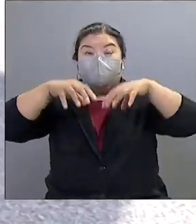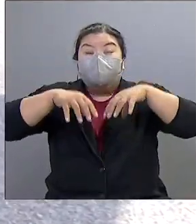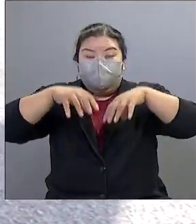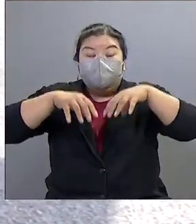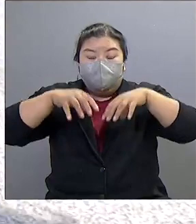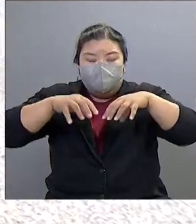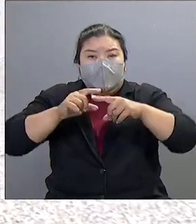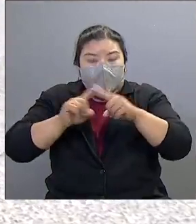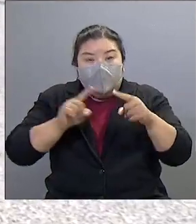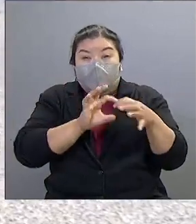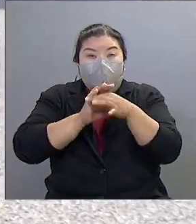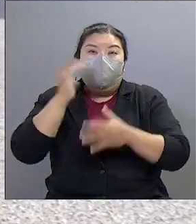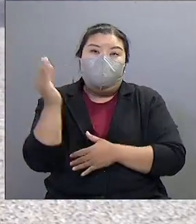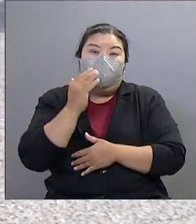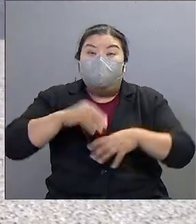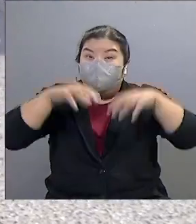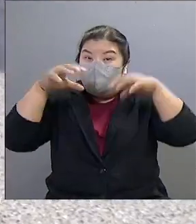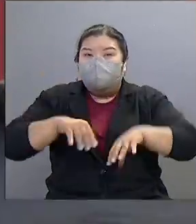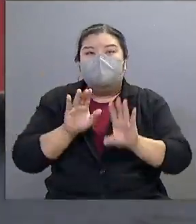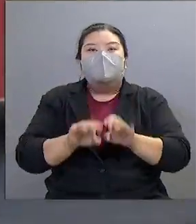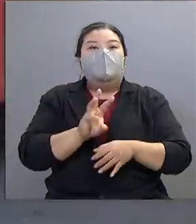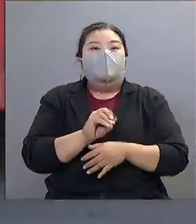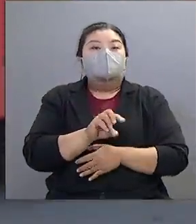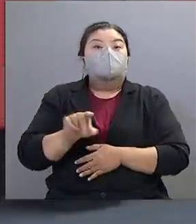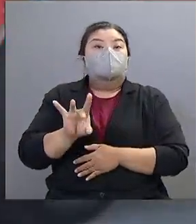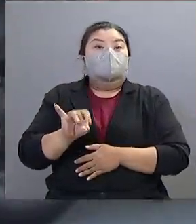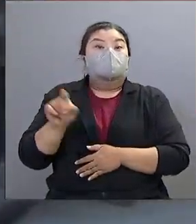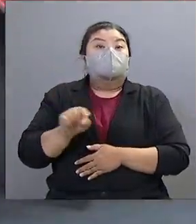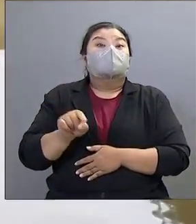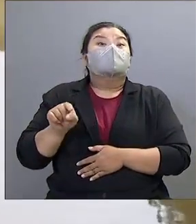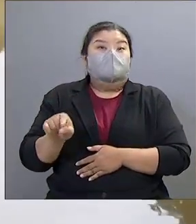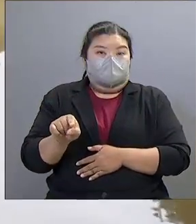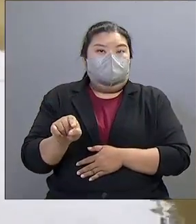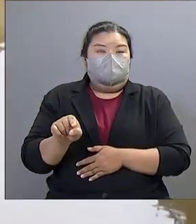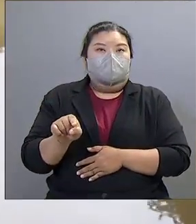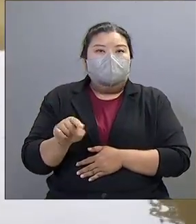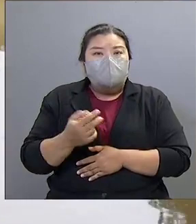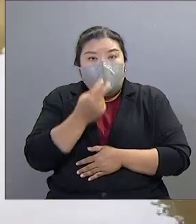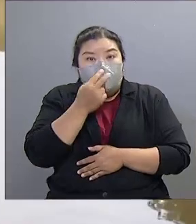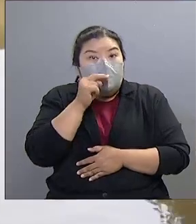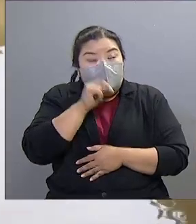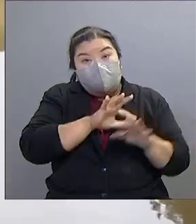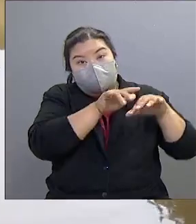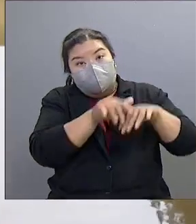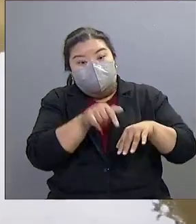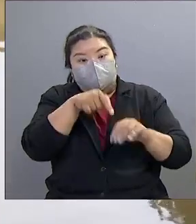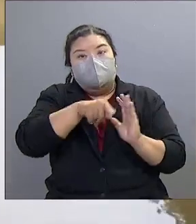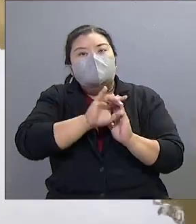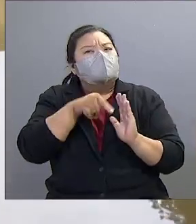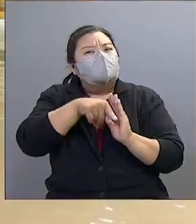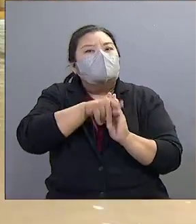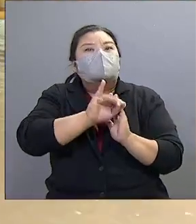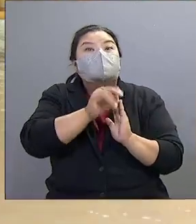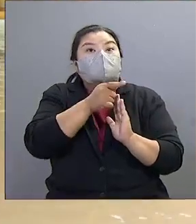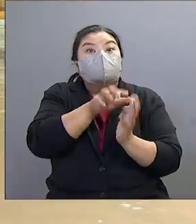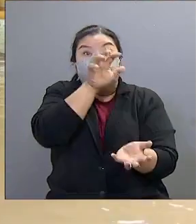ื่อยจะมีฝนฟาขนองได้ 160-80 ของพ้นที่ค่ะไปดูต้นน้ำที่พิจิตปรากฏวาน้ำยมก็